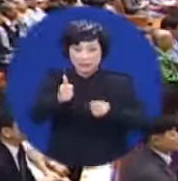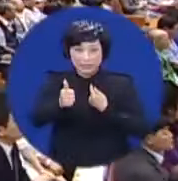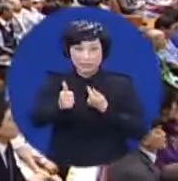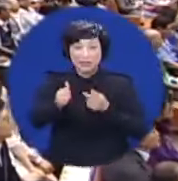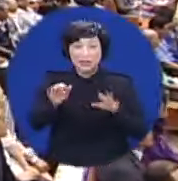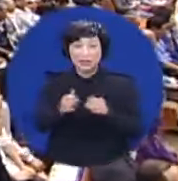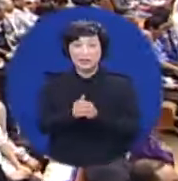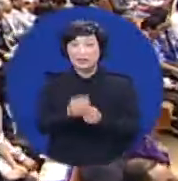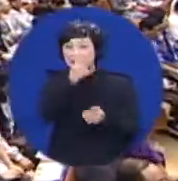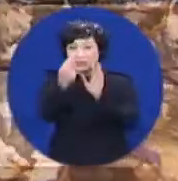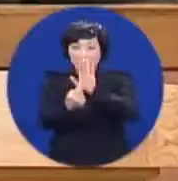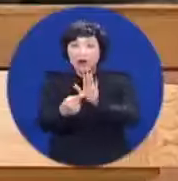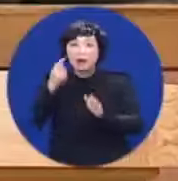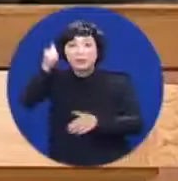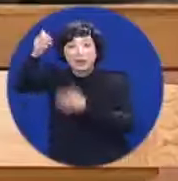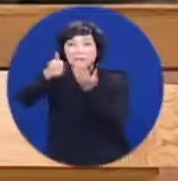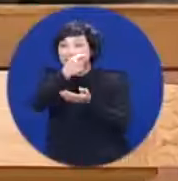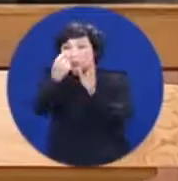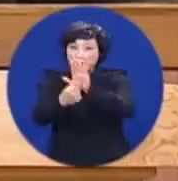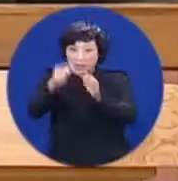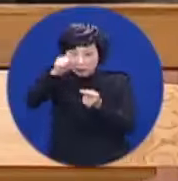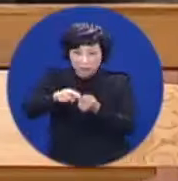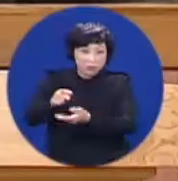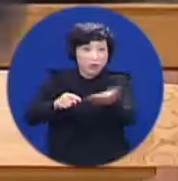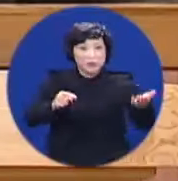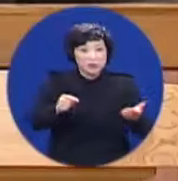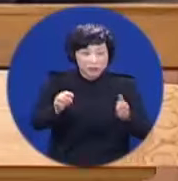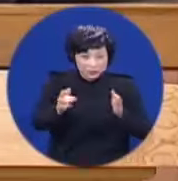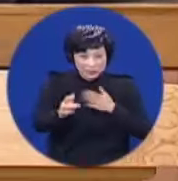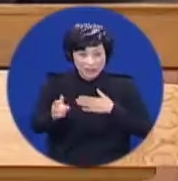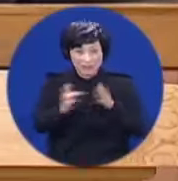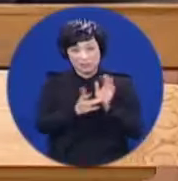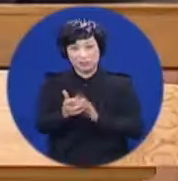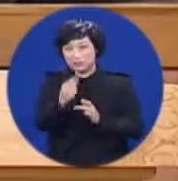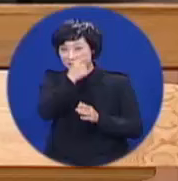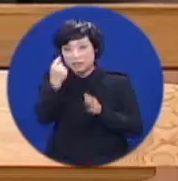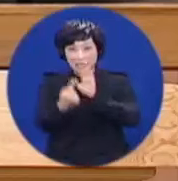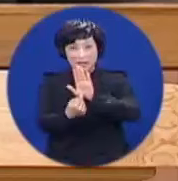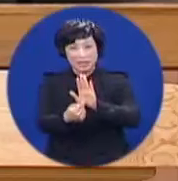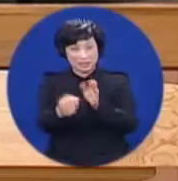증거하고 아버지를 증거한 것처럼 너희도 나를 증거하게 되주시다.